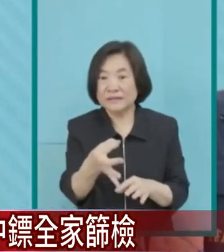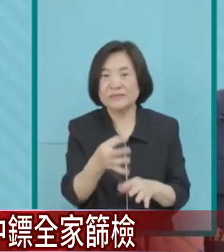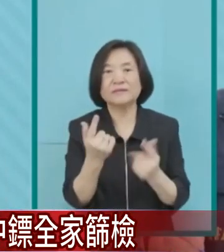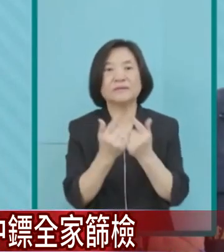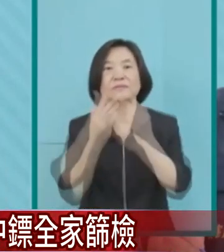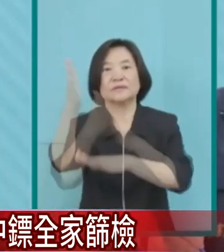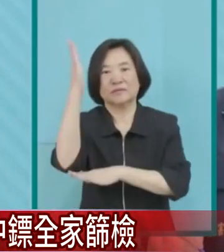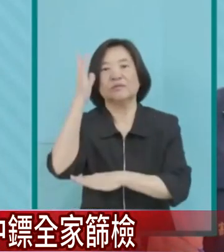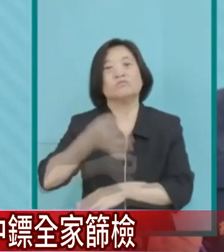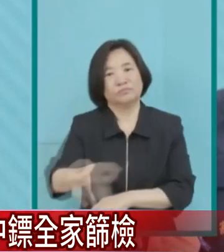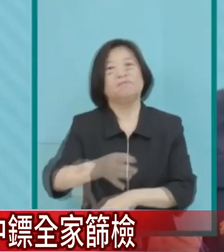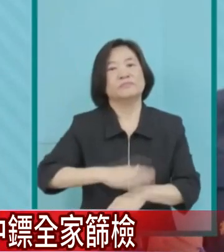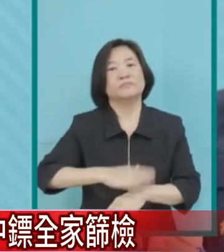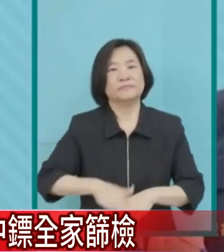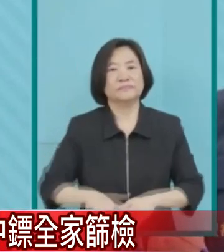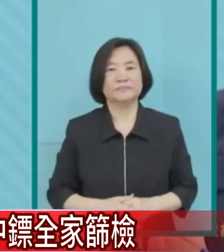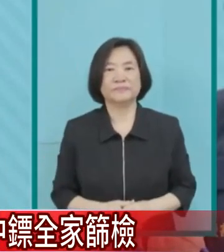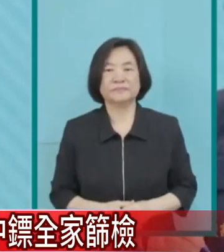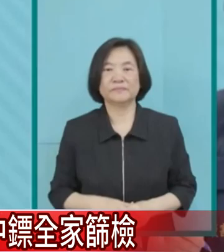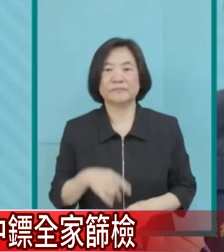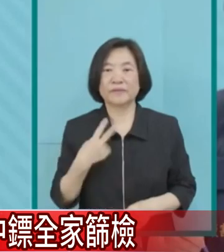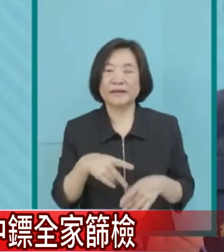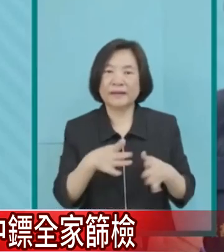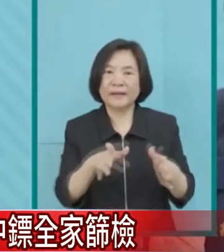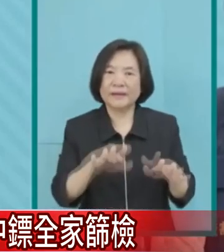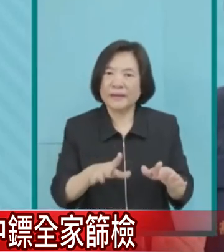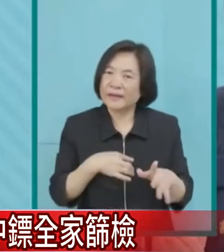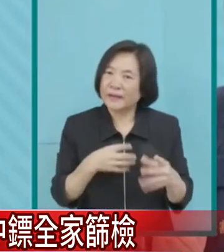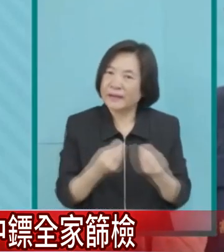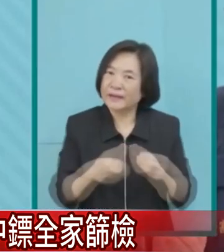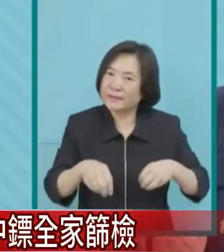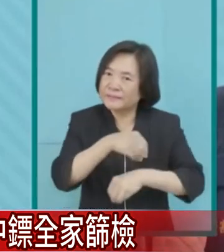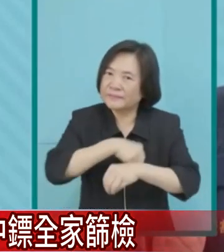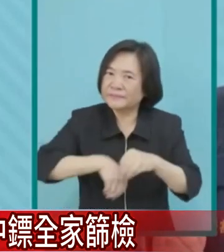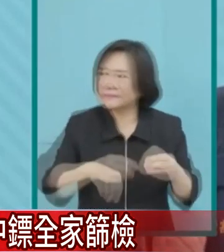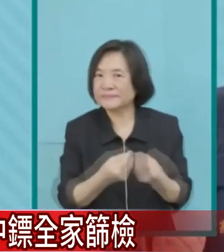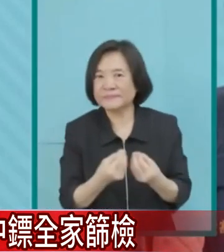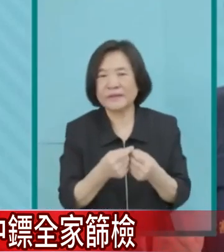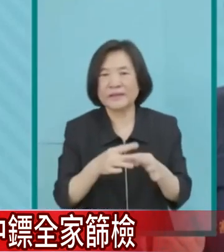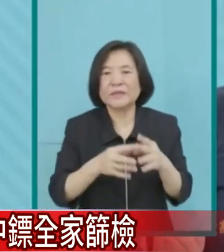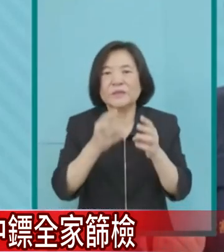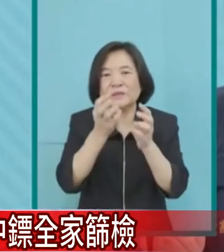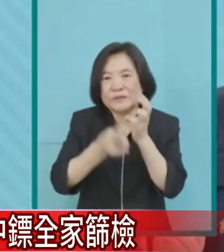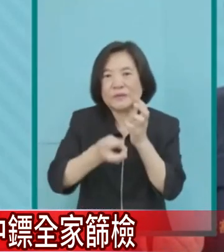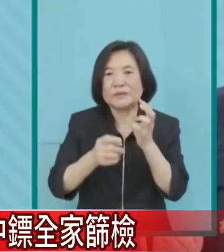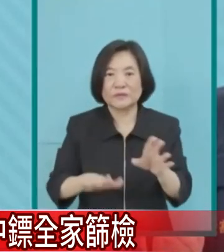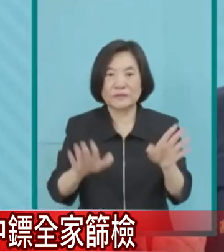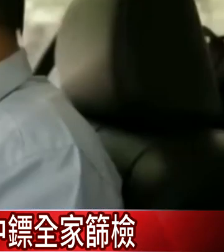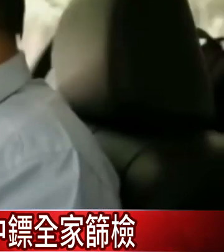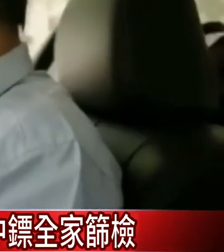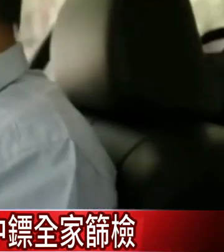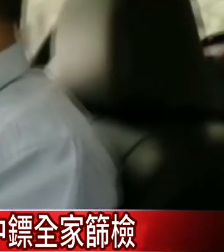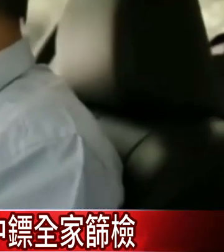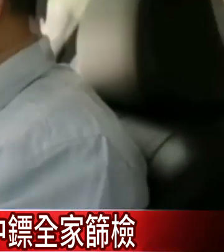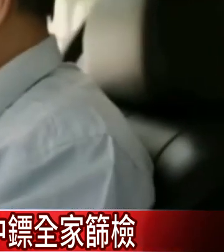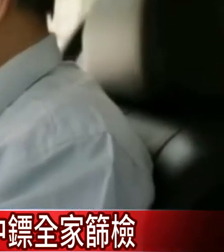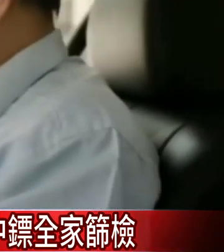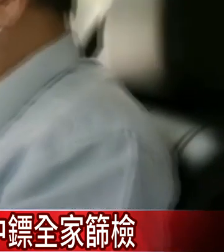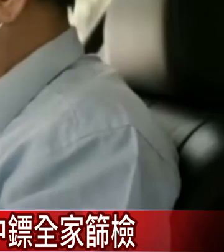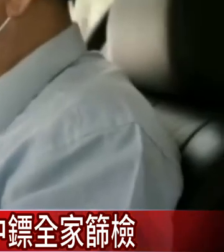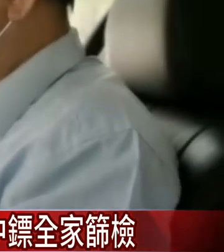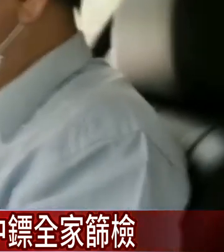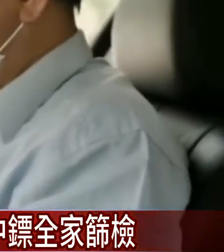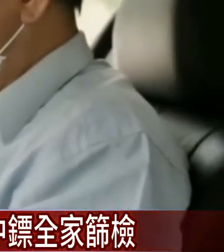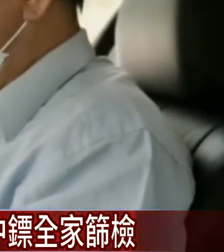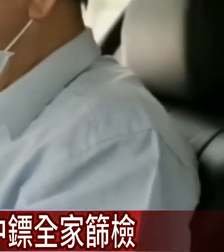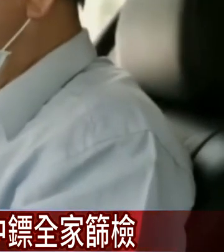台北市政府来出哈。啊，另外我们还解决的是怎么运送，这细节哦，我们大概今天晚上我们自己内部在讨论。不过我们